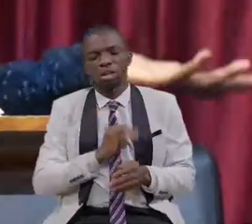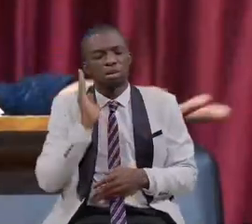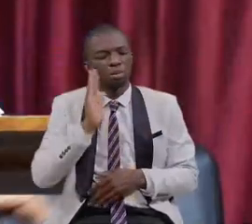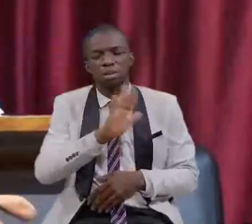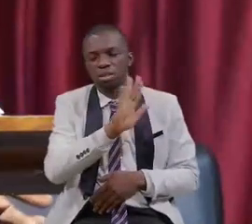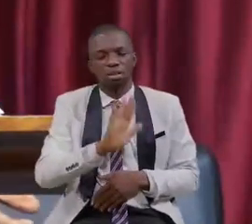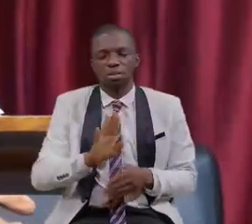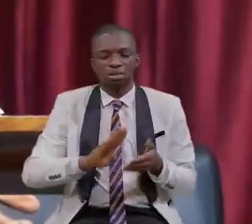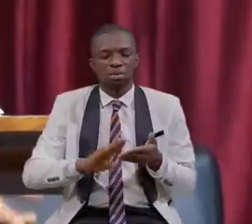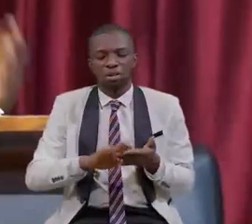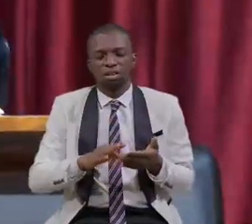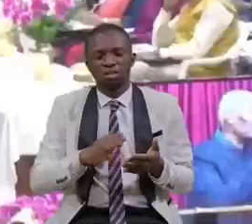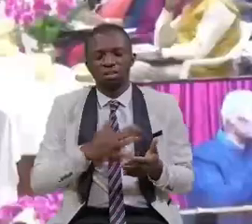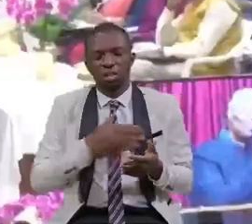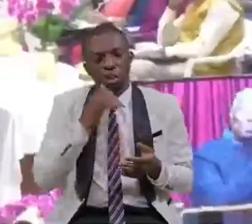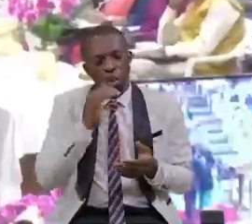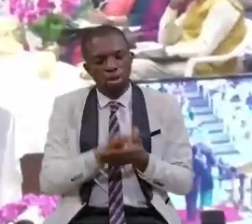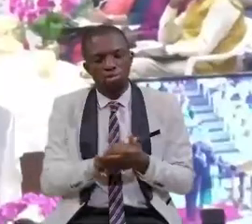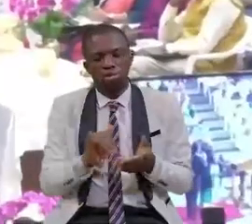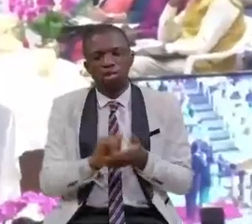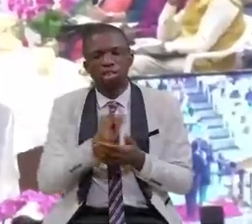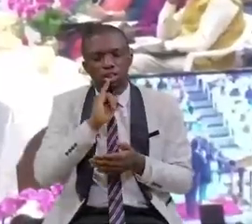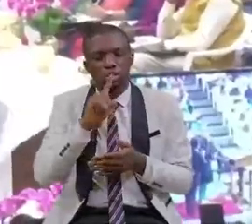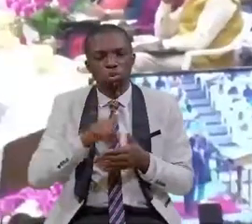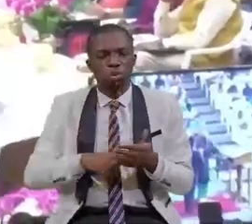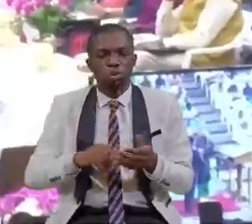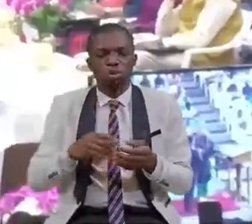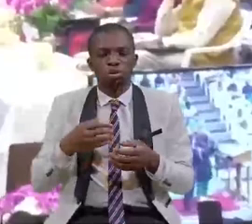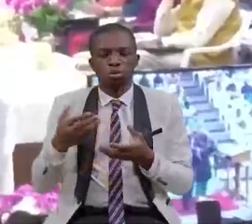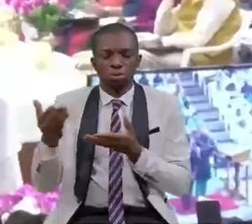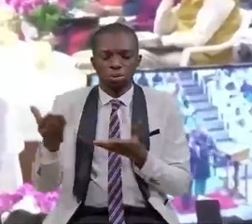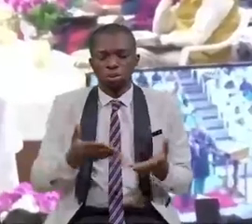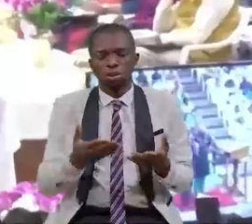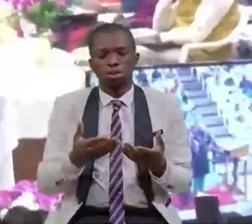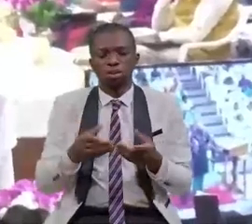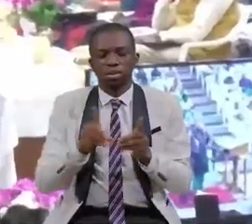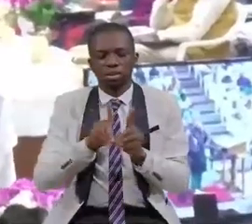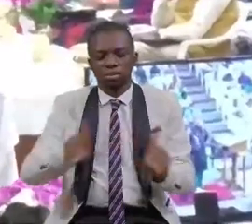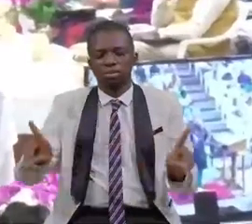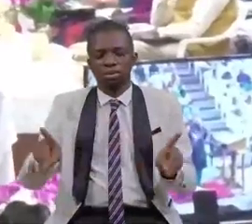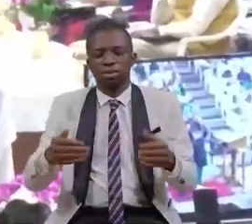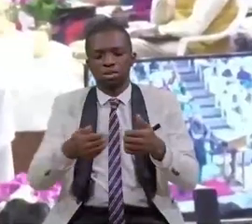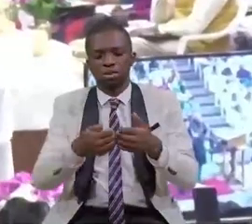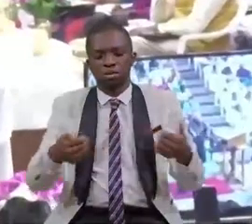C'est ce qui occasionne la séparation. C'est ce qui cause le divorce.